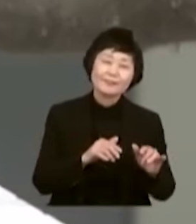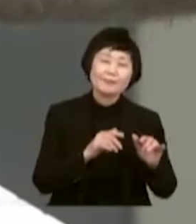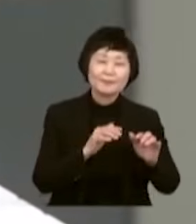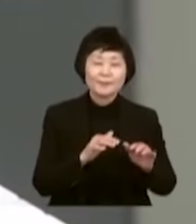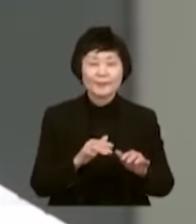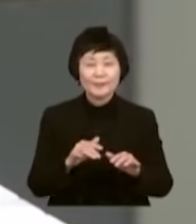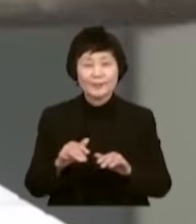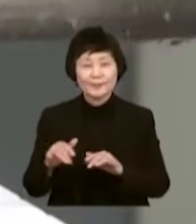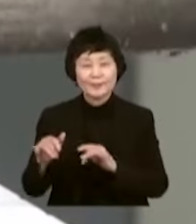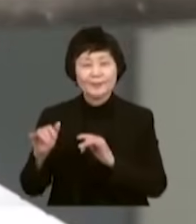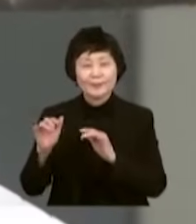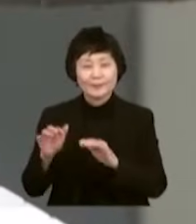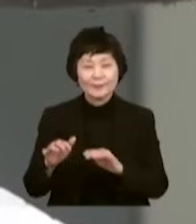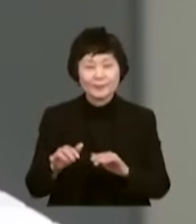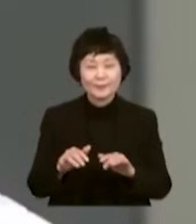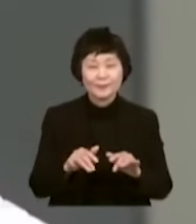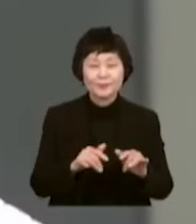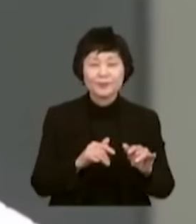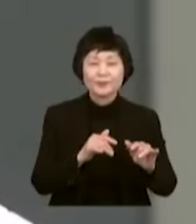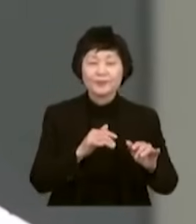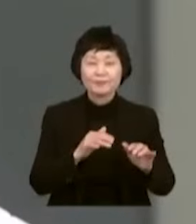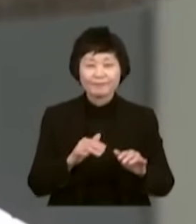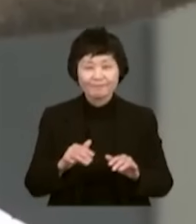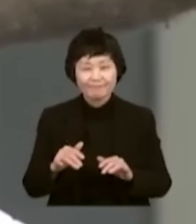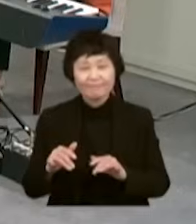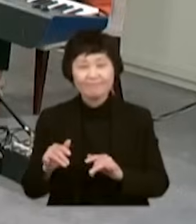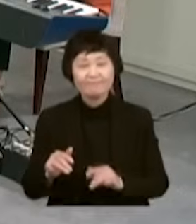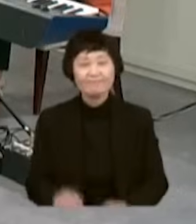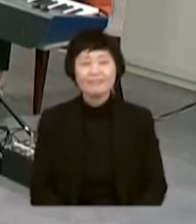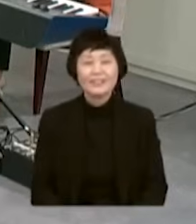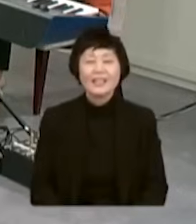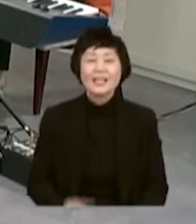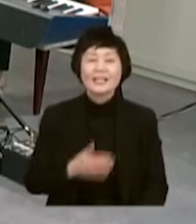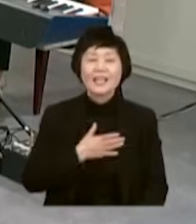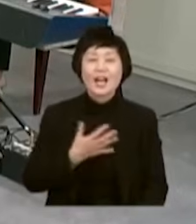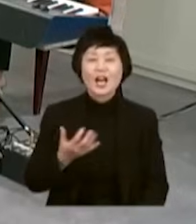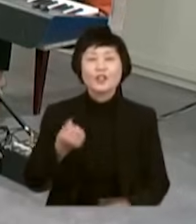하나님의 은혜로 여기까지 왔네요. 네, 친구야 고마워요. 내가